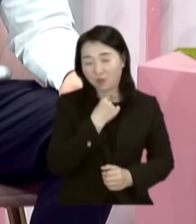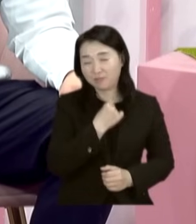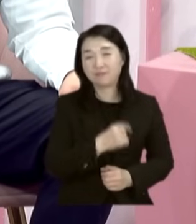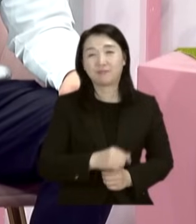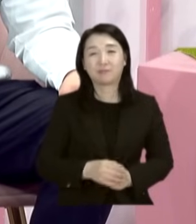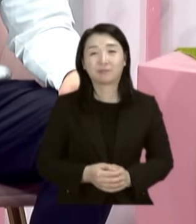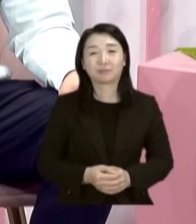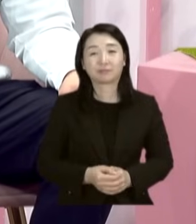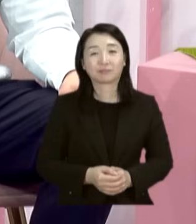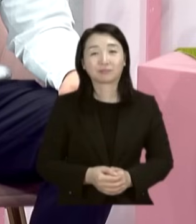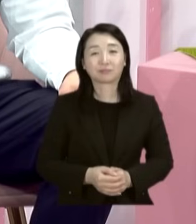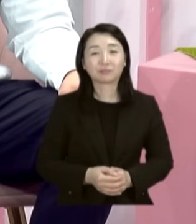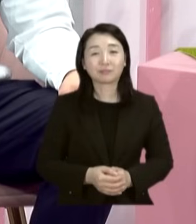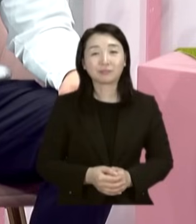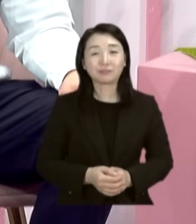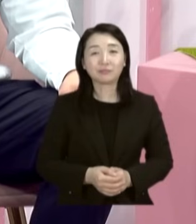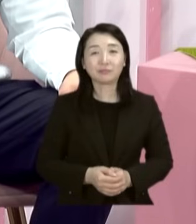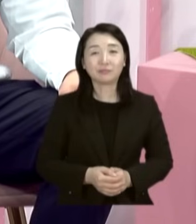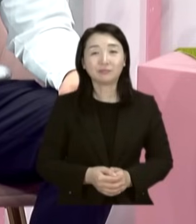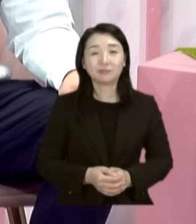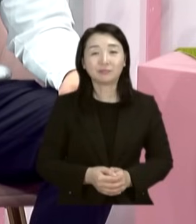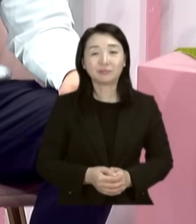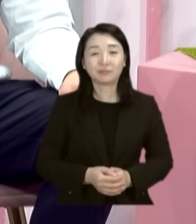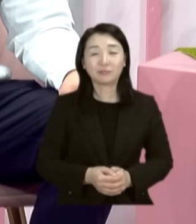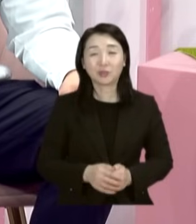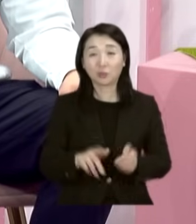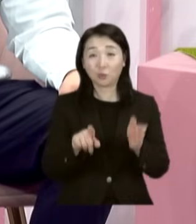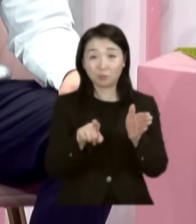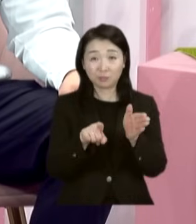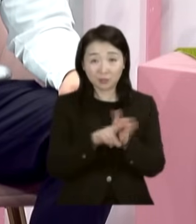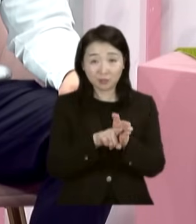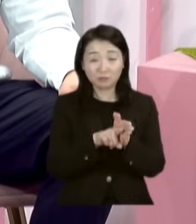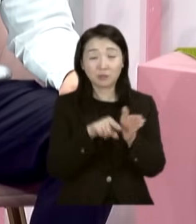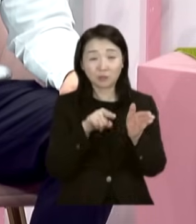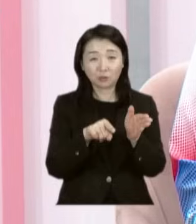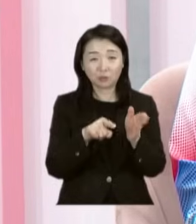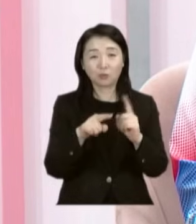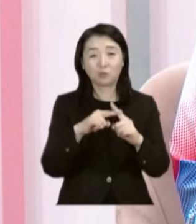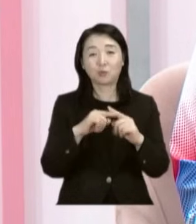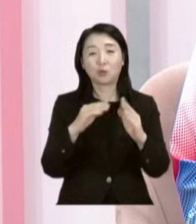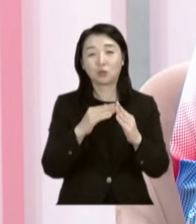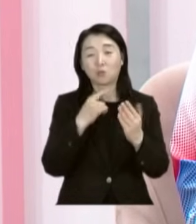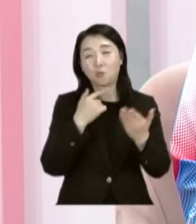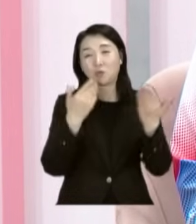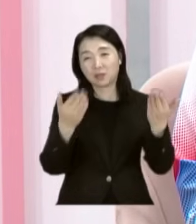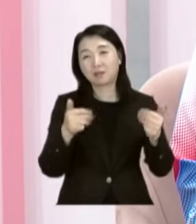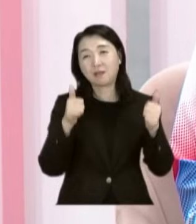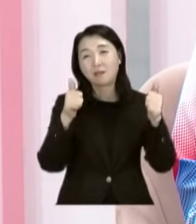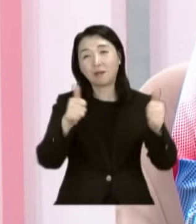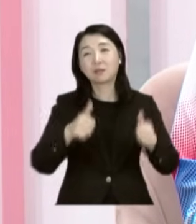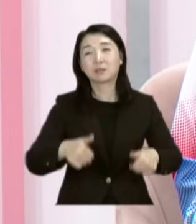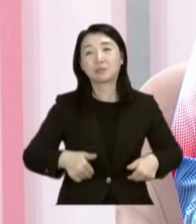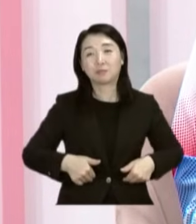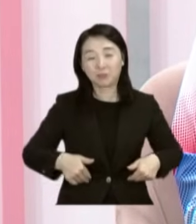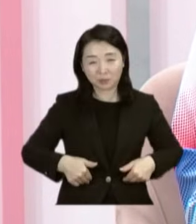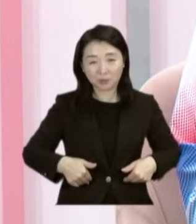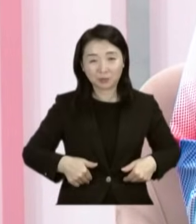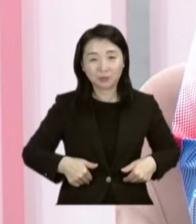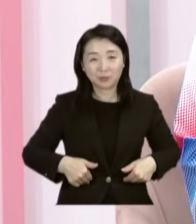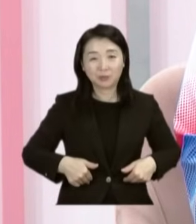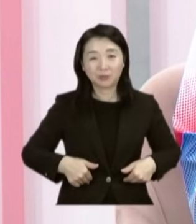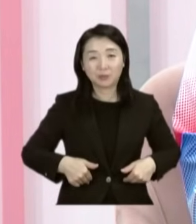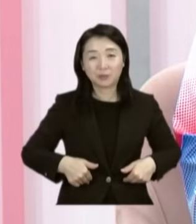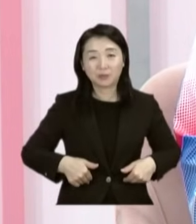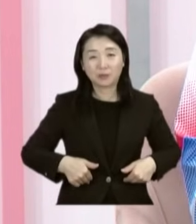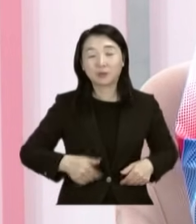하면서음 그런 저기 하고 또 신앙적으로도 교회에서도 이렇게 봉사도 많이 하면서 그렇게